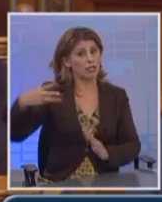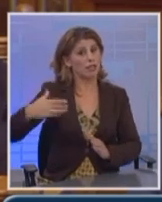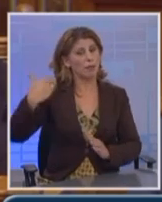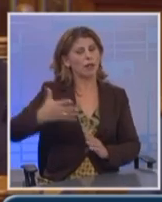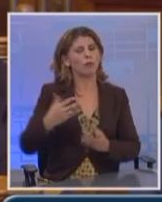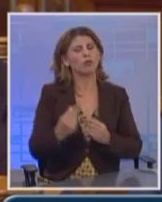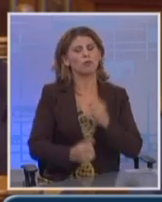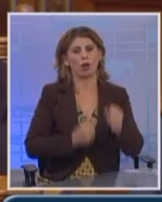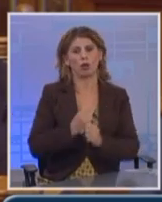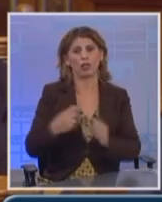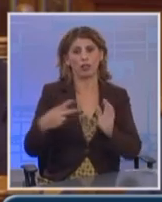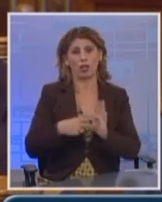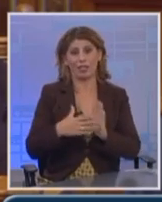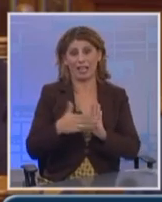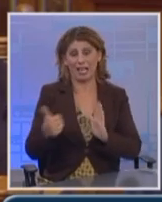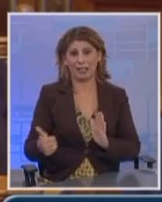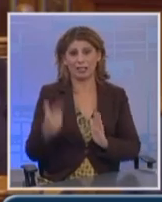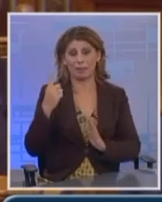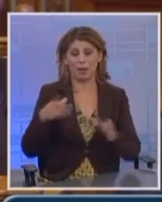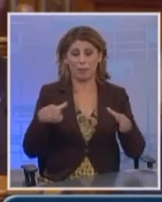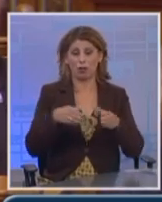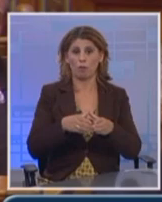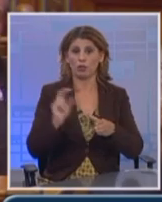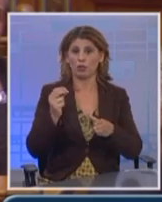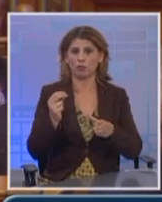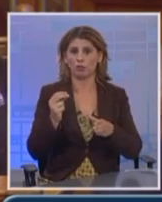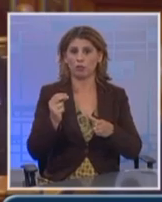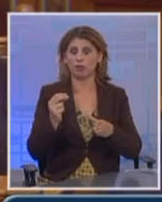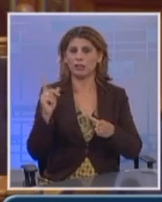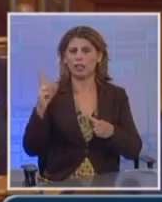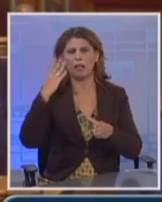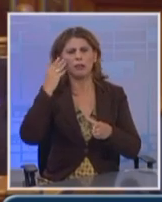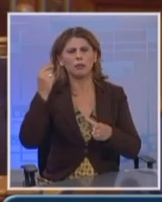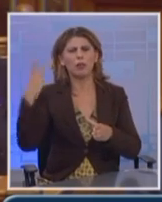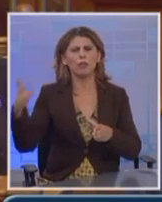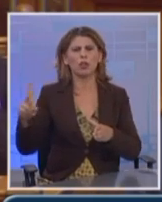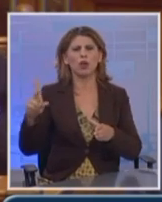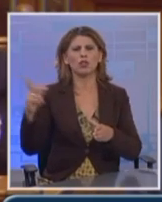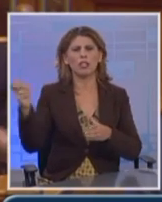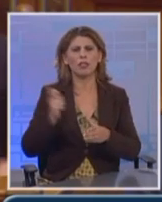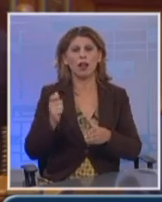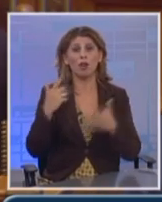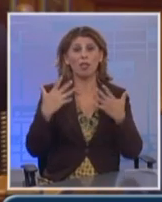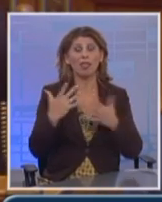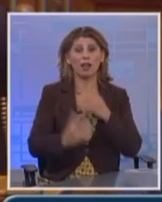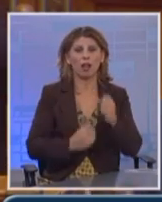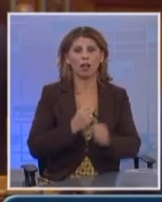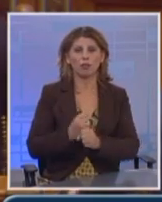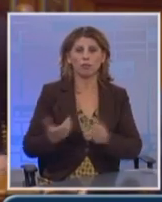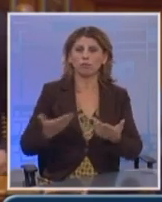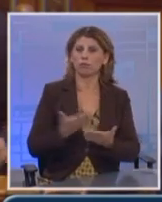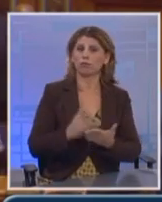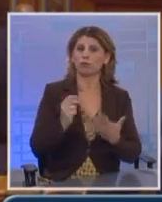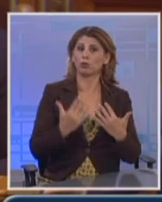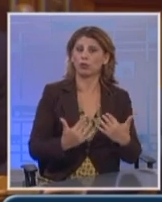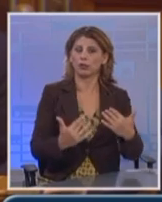χρόνια να έρθει το 2016 σε μια επιτροπή της Βουλής για ένα ξεχασμένο δικό σας δάνειο, εδώ και 10 χρόνια, να το θέσει στη Βουλή